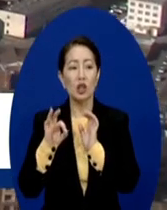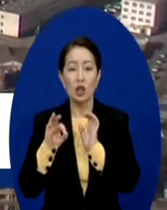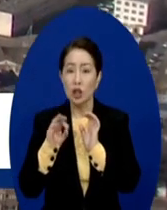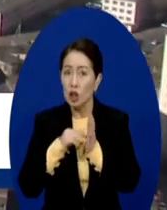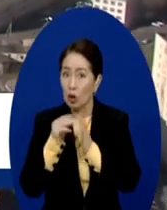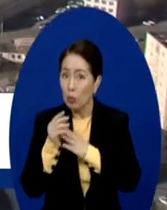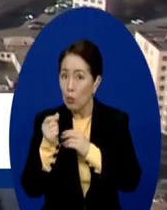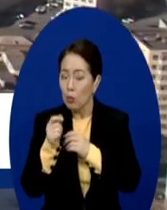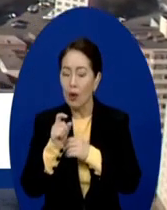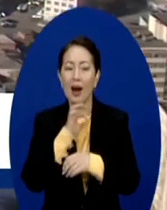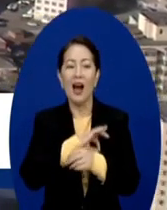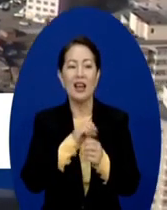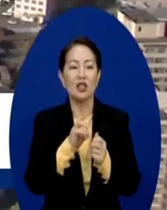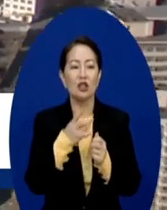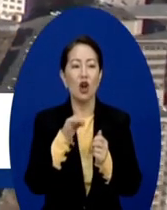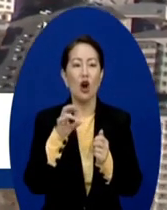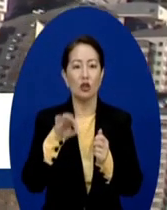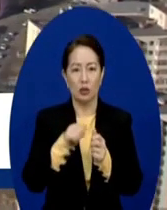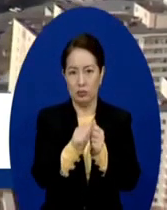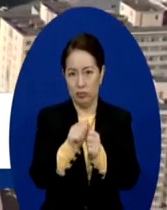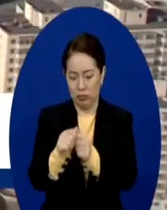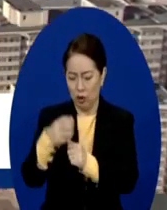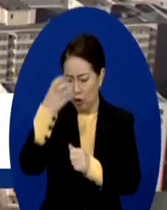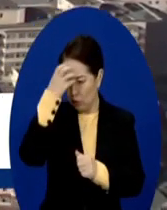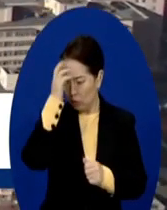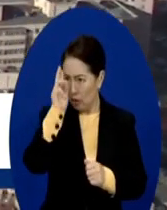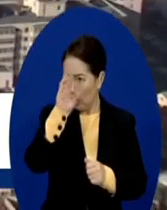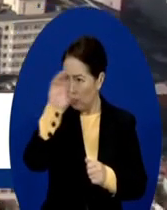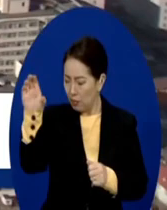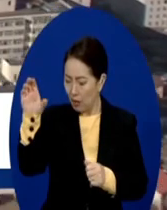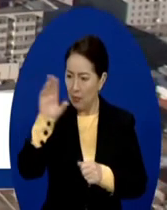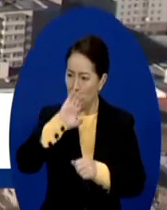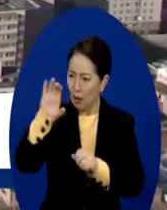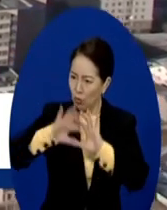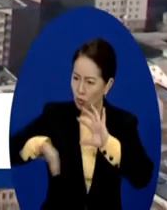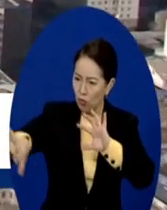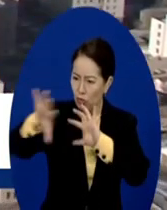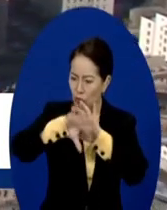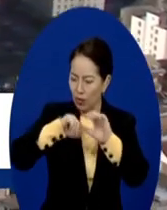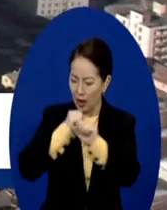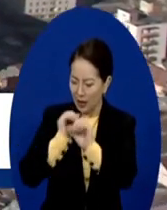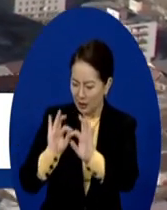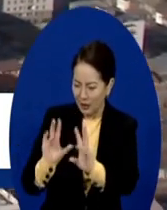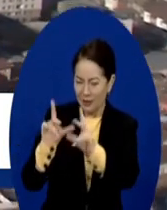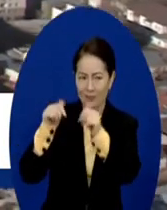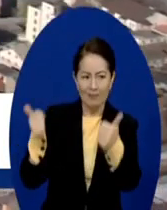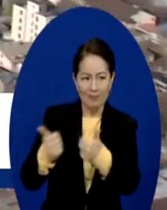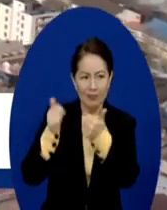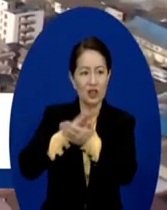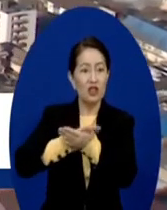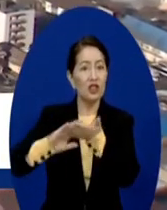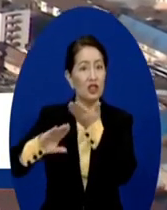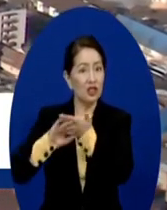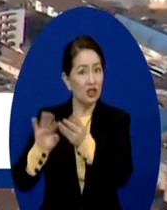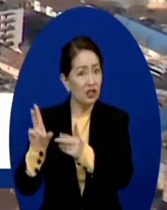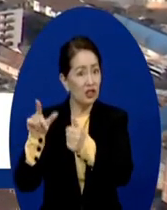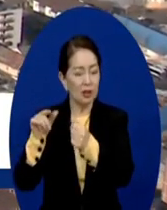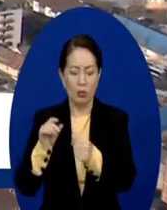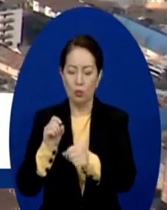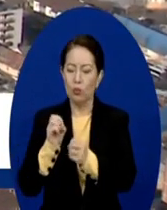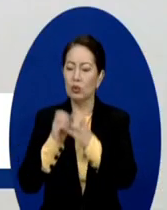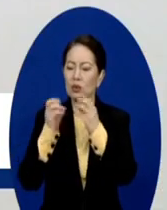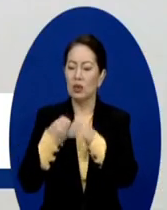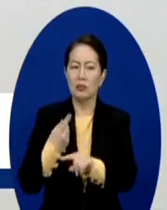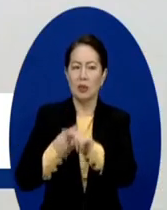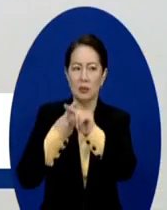байна. Цаашид төрийн өмчид компани жахуу нэгжүүдийн үйл ажиллагааг цогцоор нь шинчилж, үр өгөөж бүтээмжийг нэмэгдүүлэх цаг